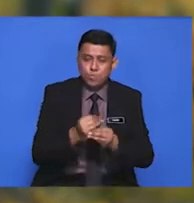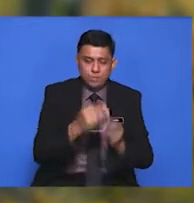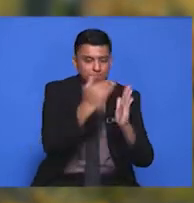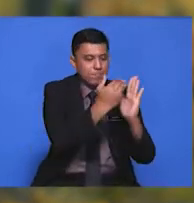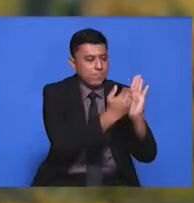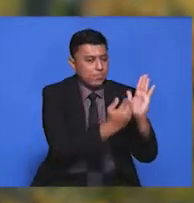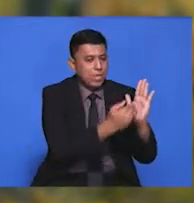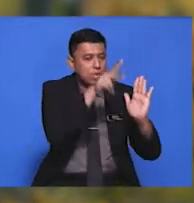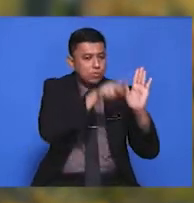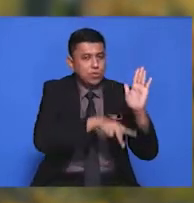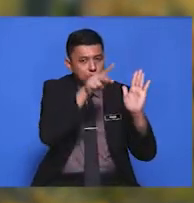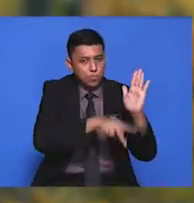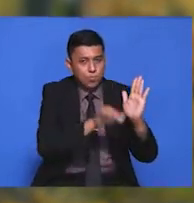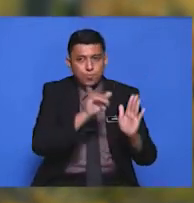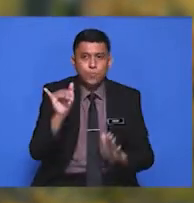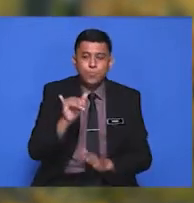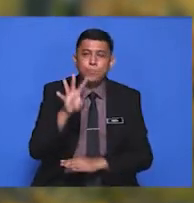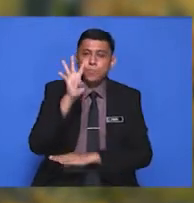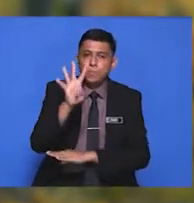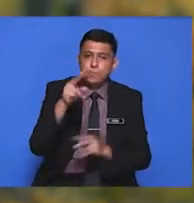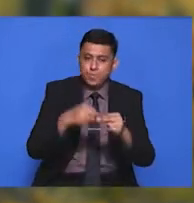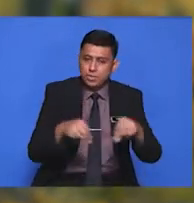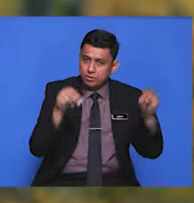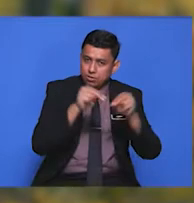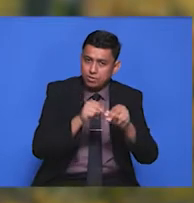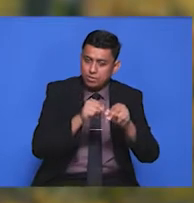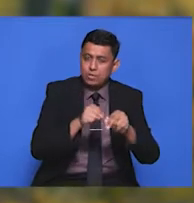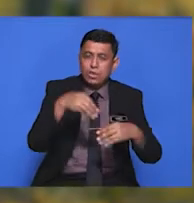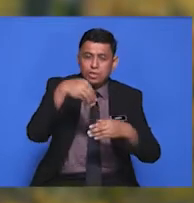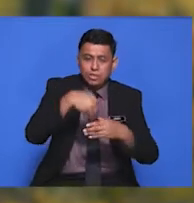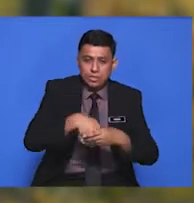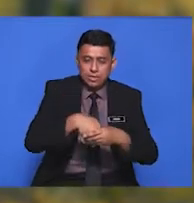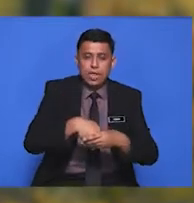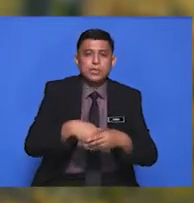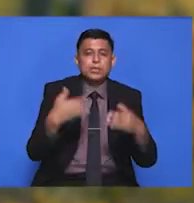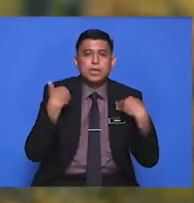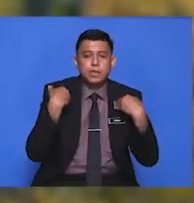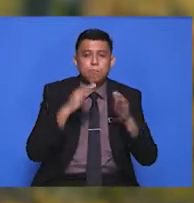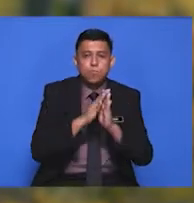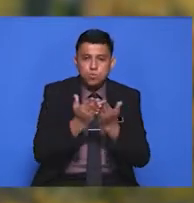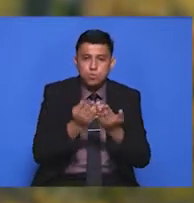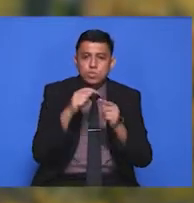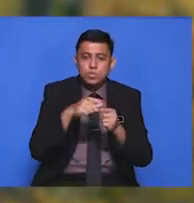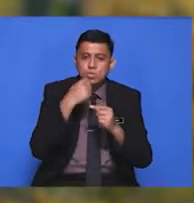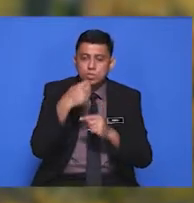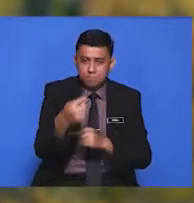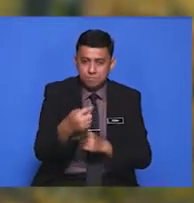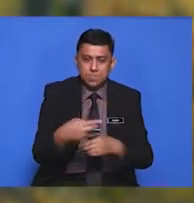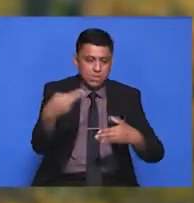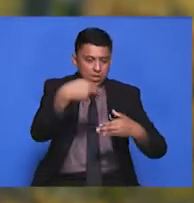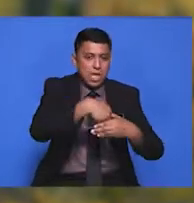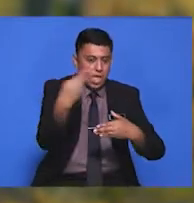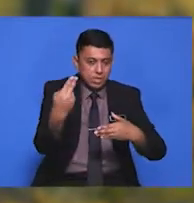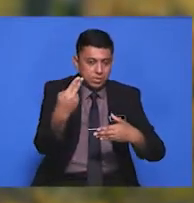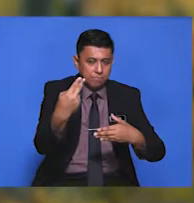menyaraikan sekurang-kurangnya 4 nilai yang terdapat dalam cerpen tersebut. Seterusnya, hasil daripada